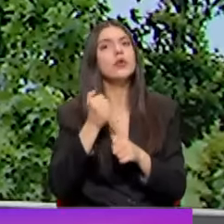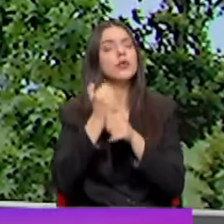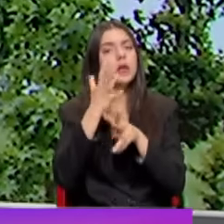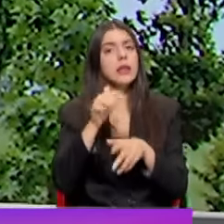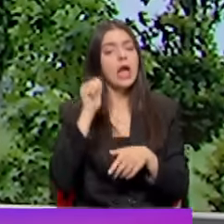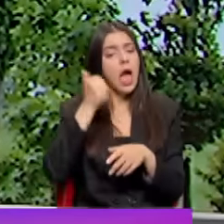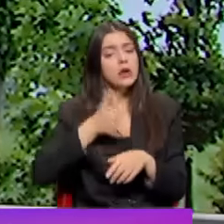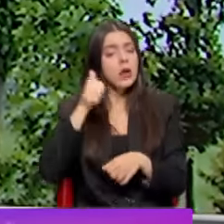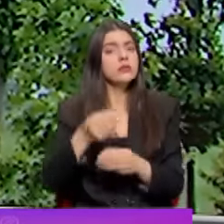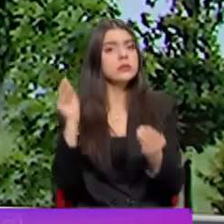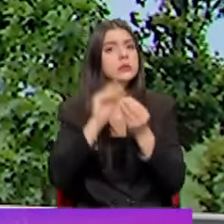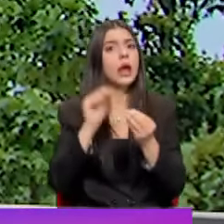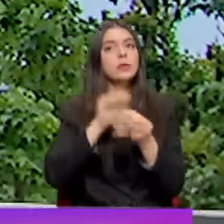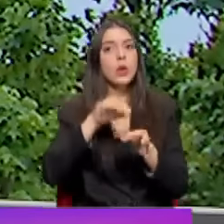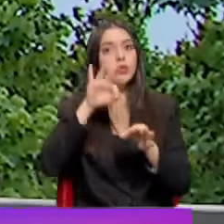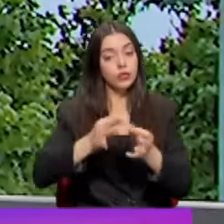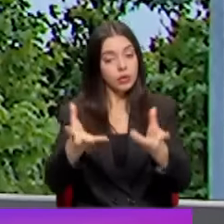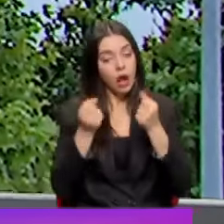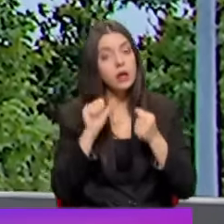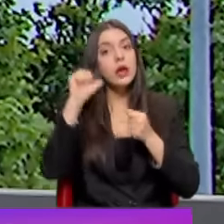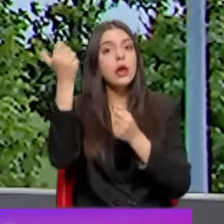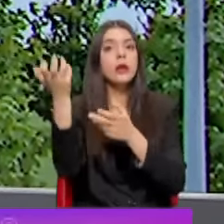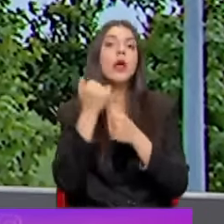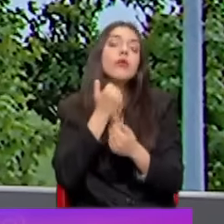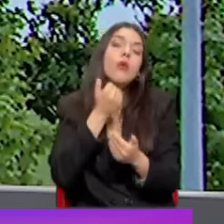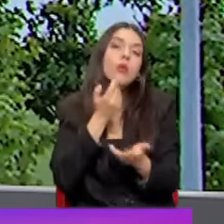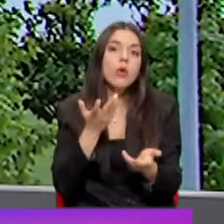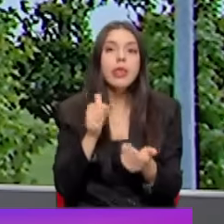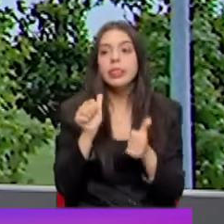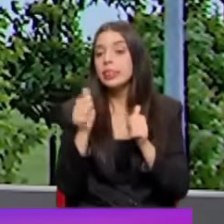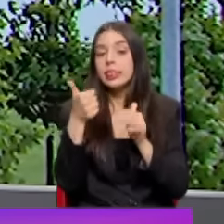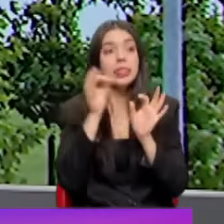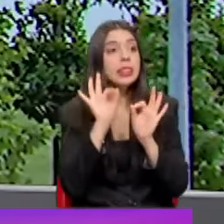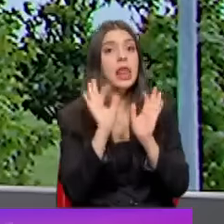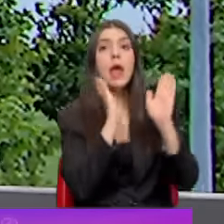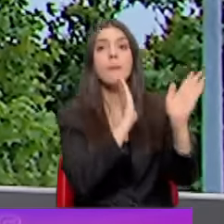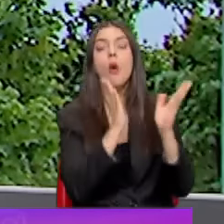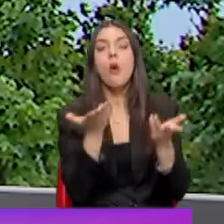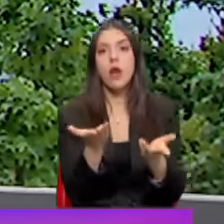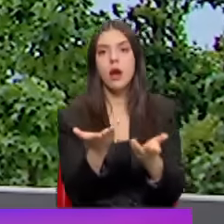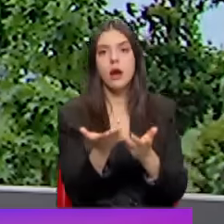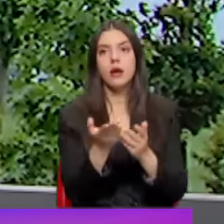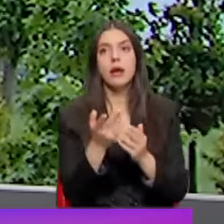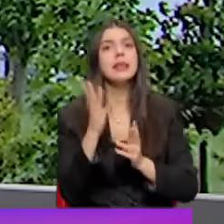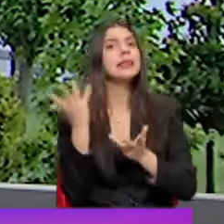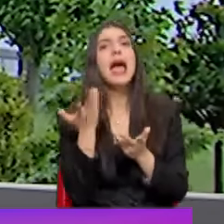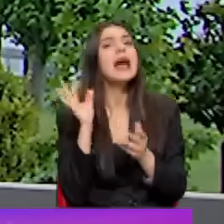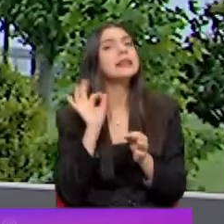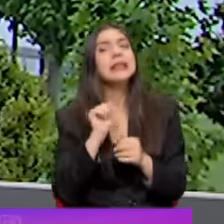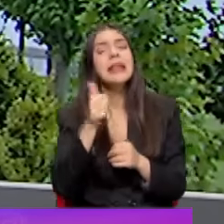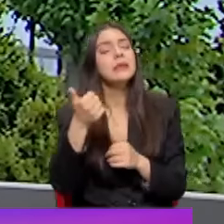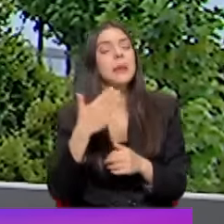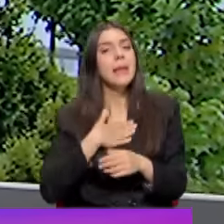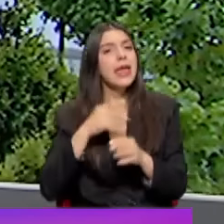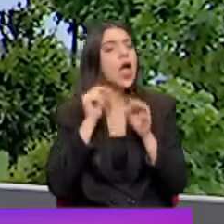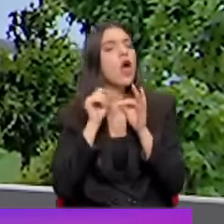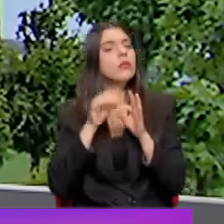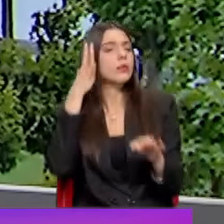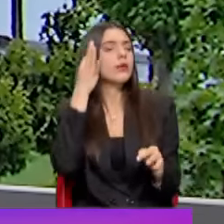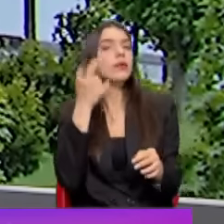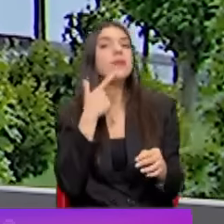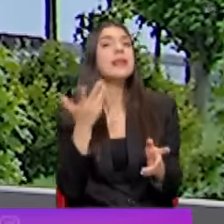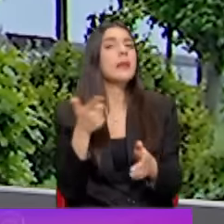geliyor bugün aldığını Yarın alamıyorsun Nereye Böyle ne zaman ben ekonomistim dediyse ne zaman Petrol